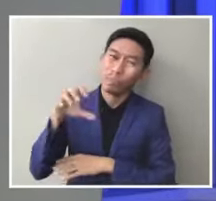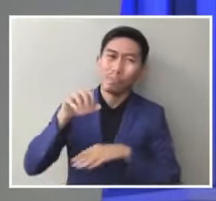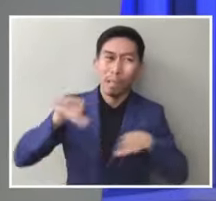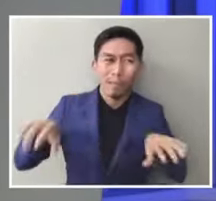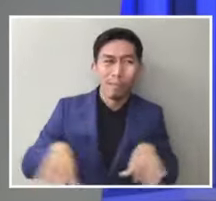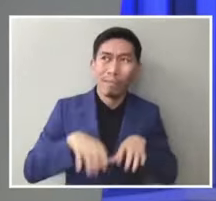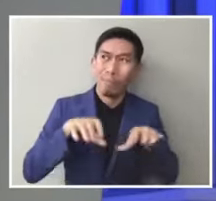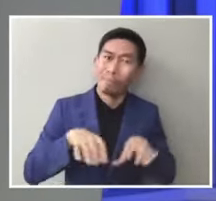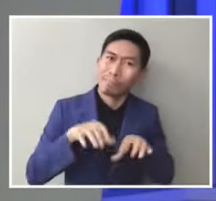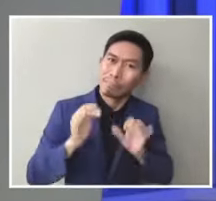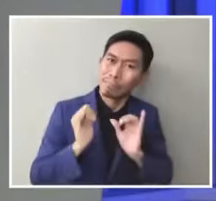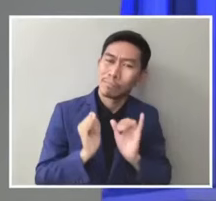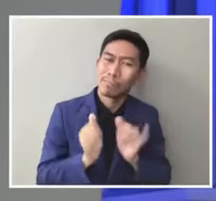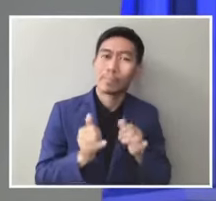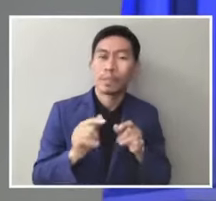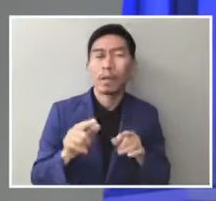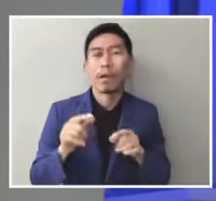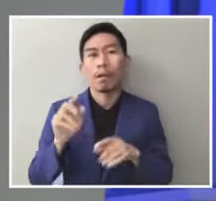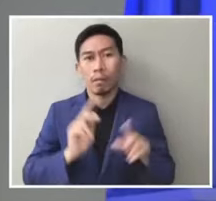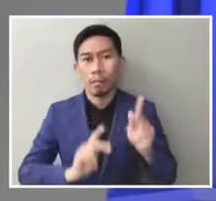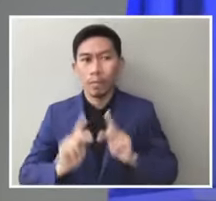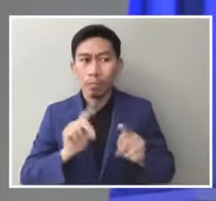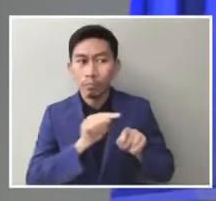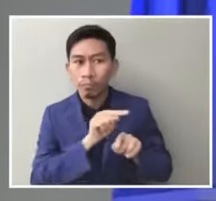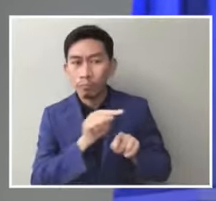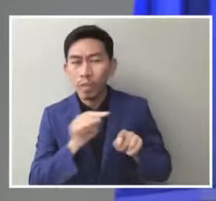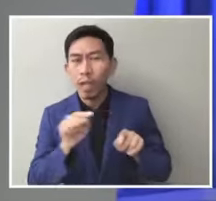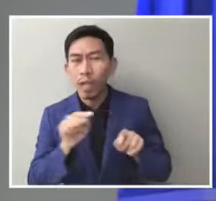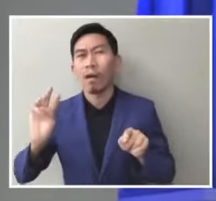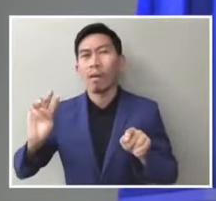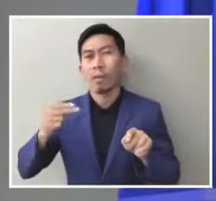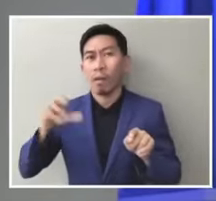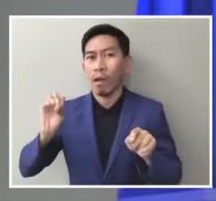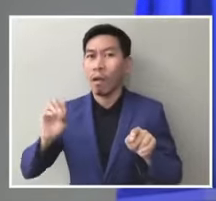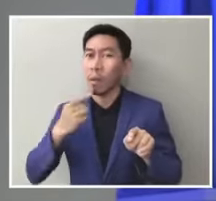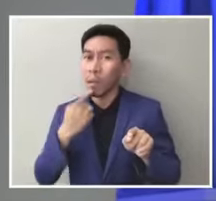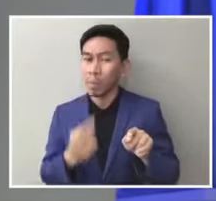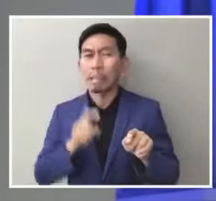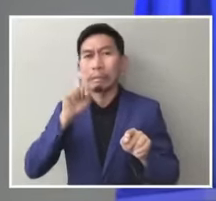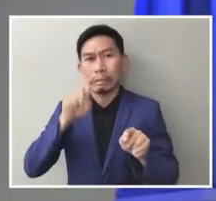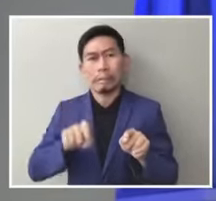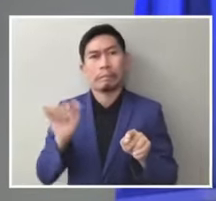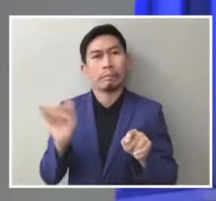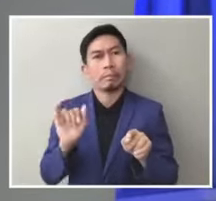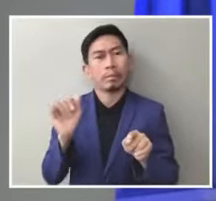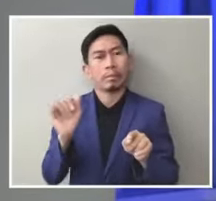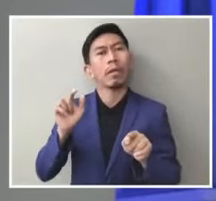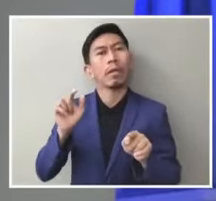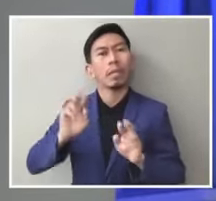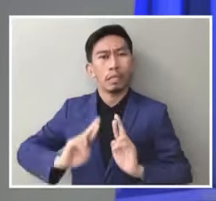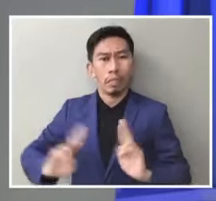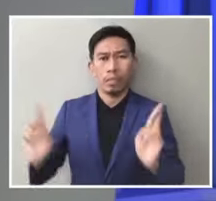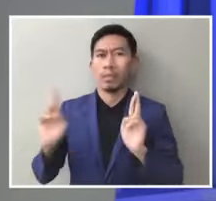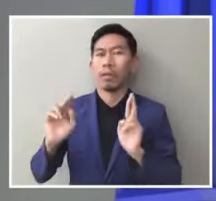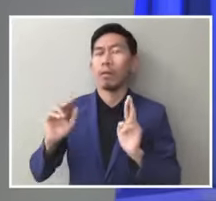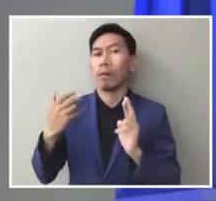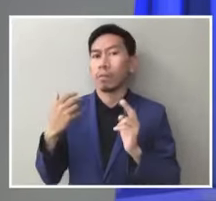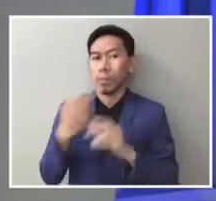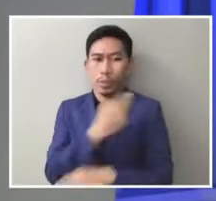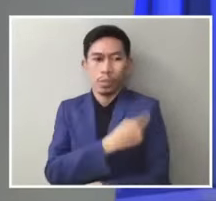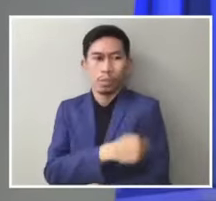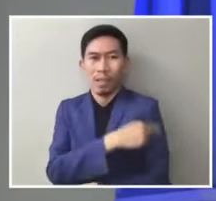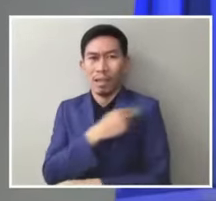bukod sa mga tao. Sinabi ng World Health Organization na dapat ring handa ang health system ng mga